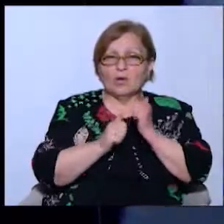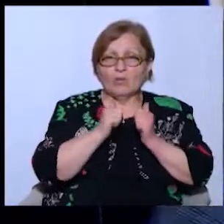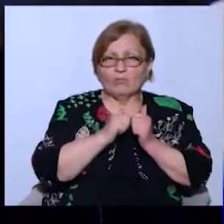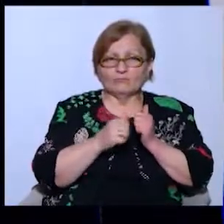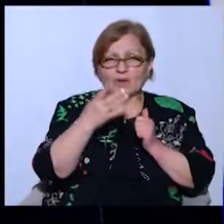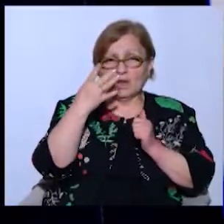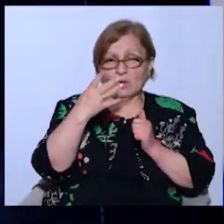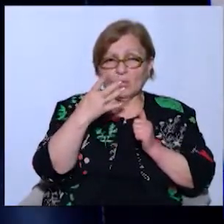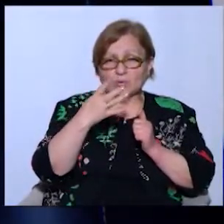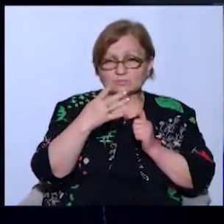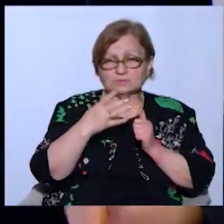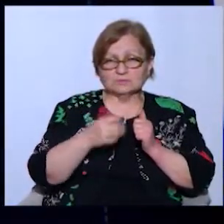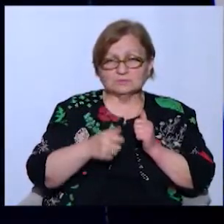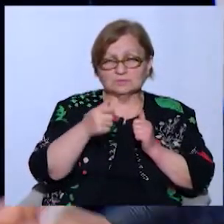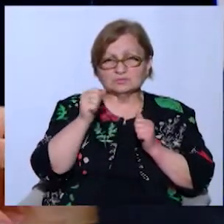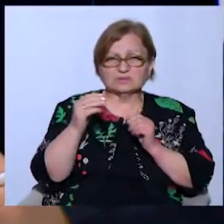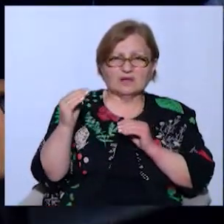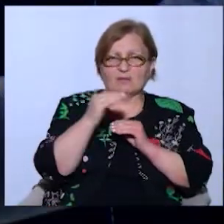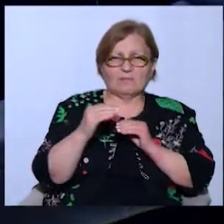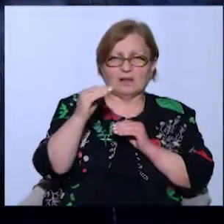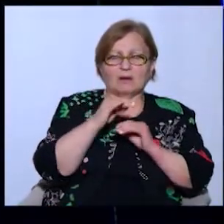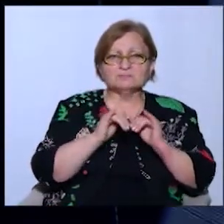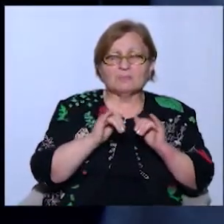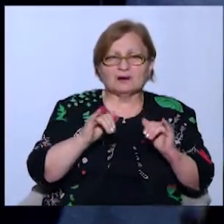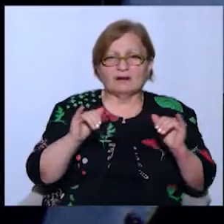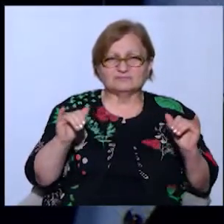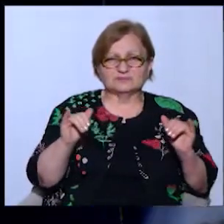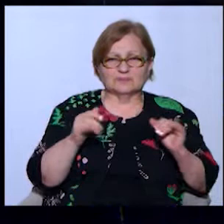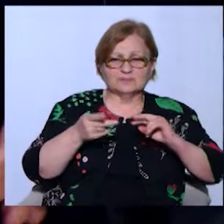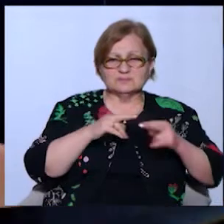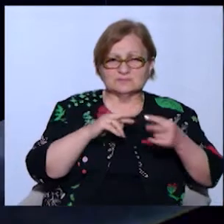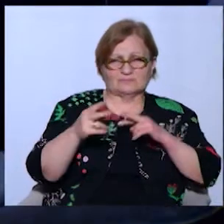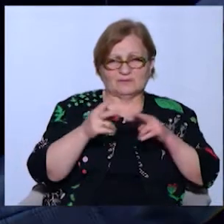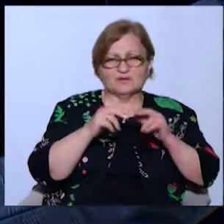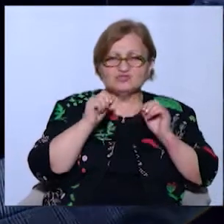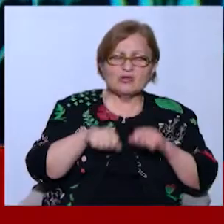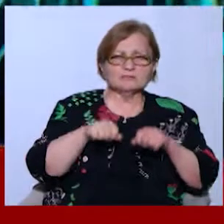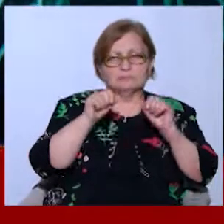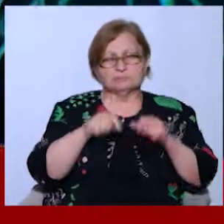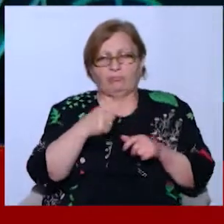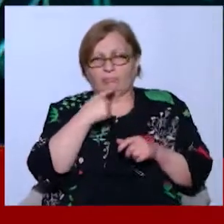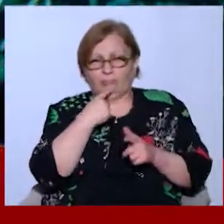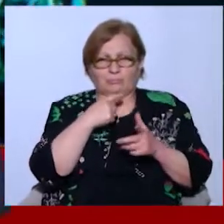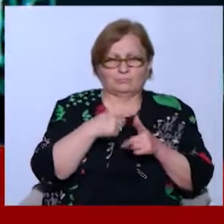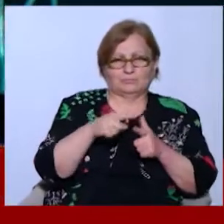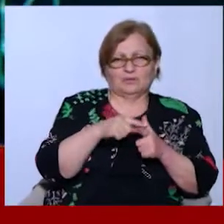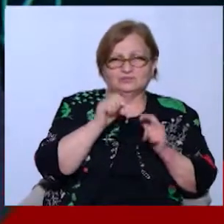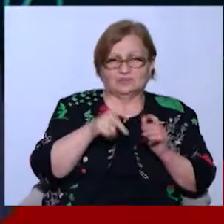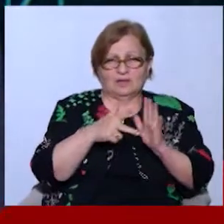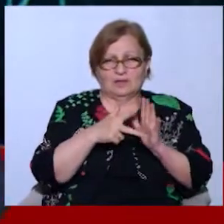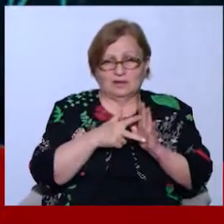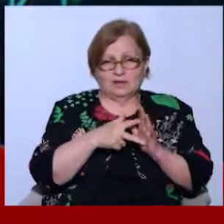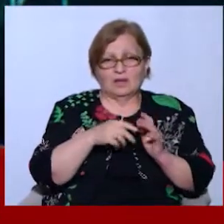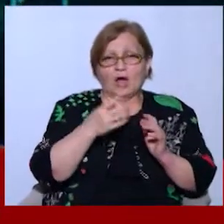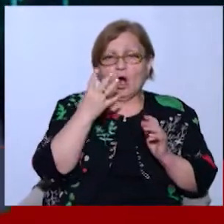4 ხდომილებას კიდე 2-2 ხდომილება ემატება. კი არა, მრავლდება, იმიტომ რომ ყოველ 4-ზე გვაქვს ახალი 2. შესაბამისად გამოდის 8. 4